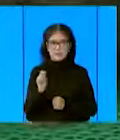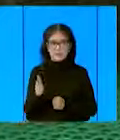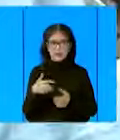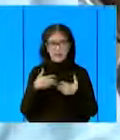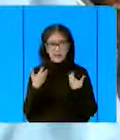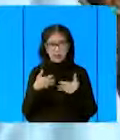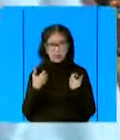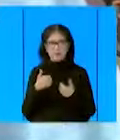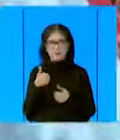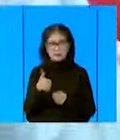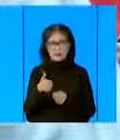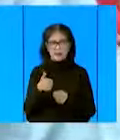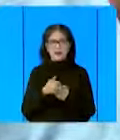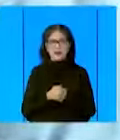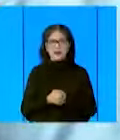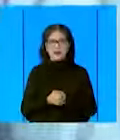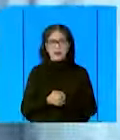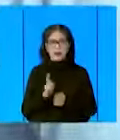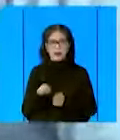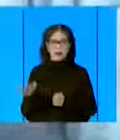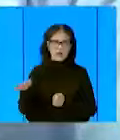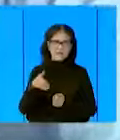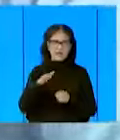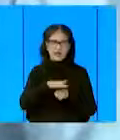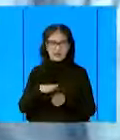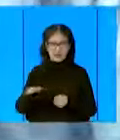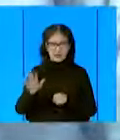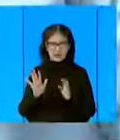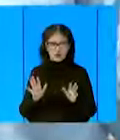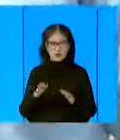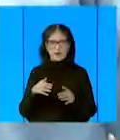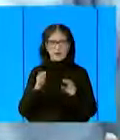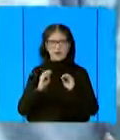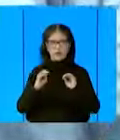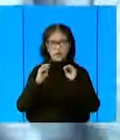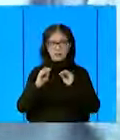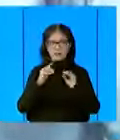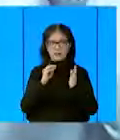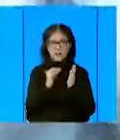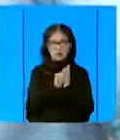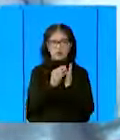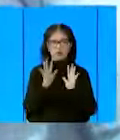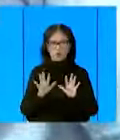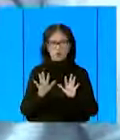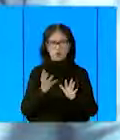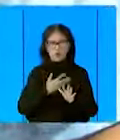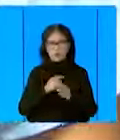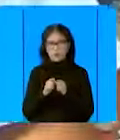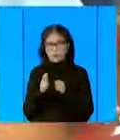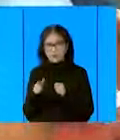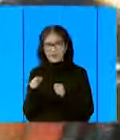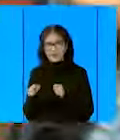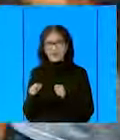peliharaan. Iya, ngajak si kecil aja mbak, biar mengedukasi. Kita ngikut jagoan aja deh, kayaknya dia mau beli ini nih.